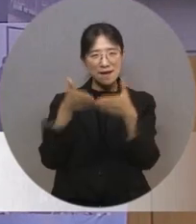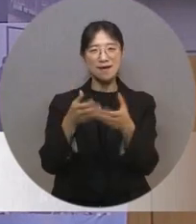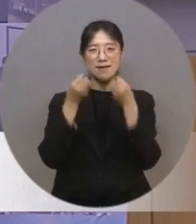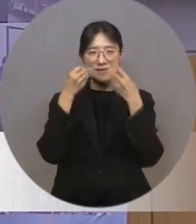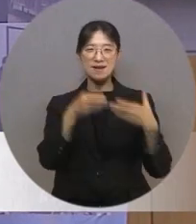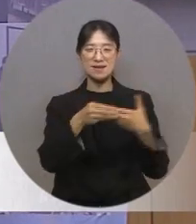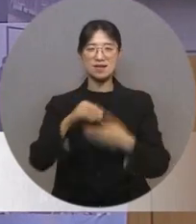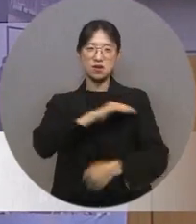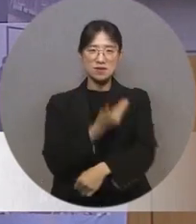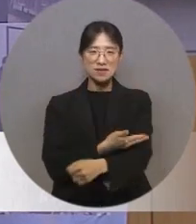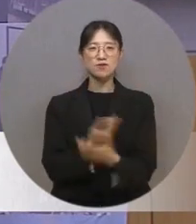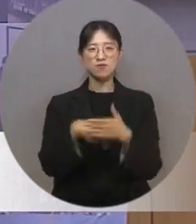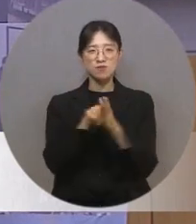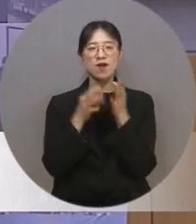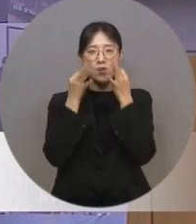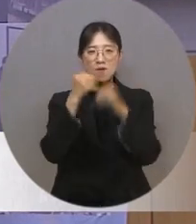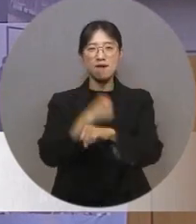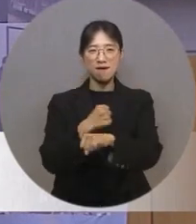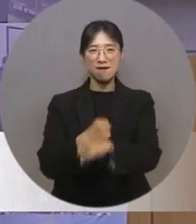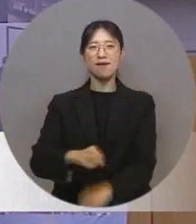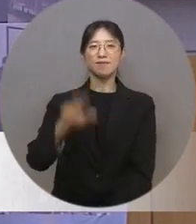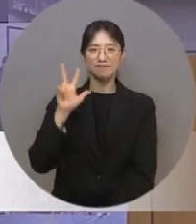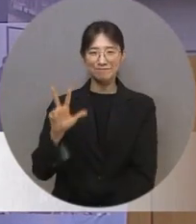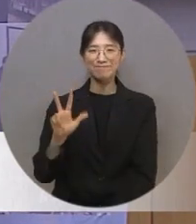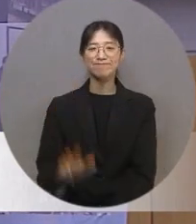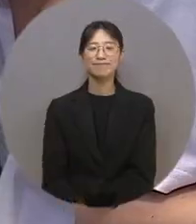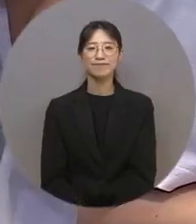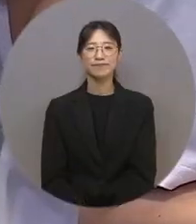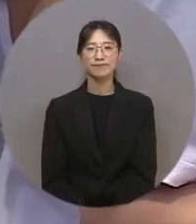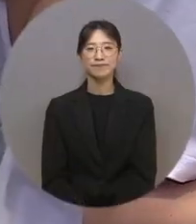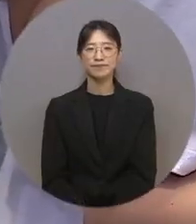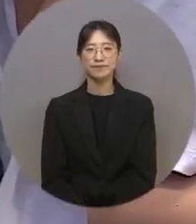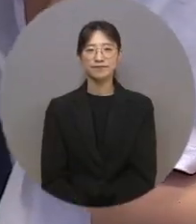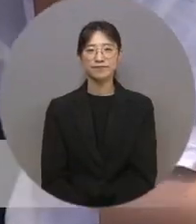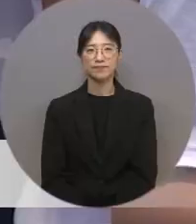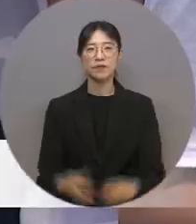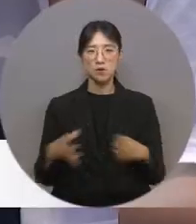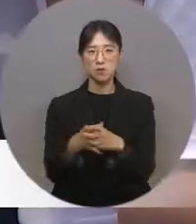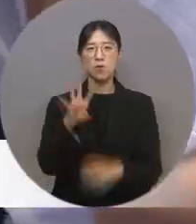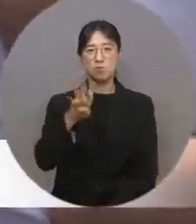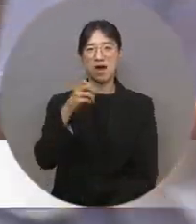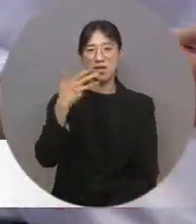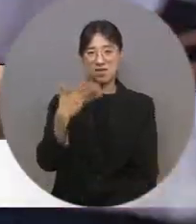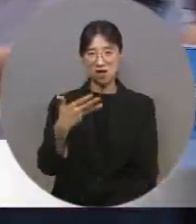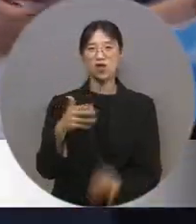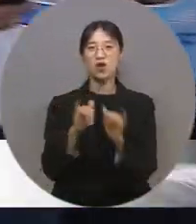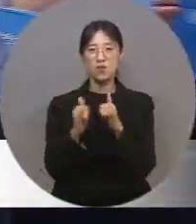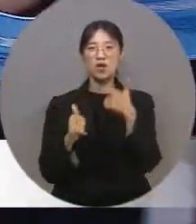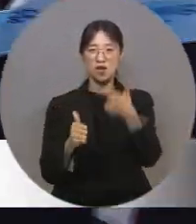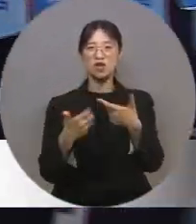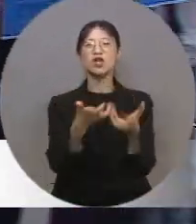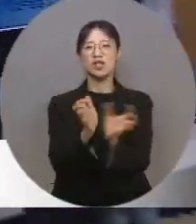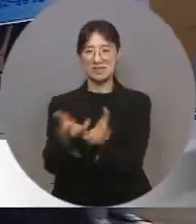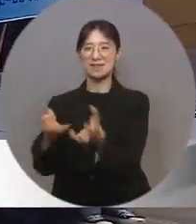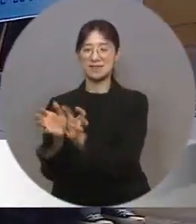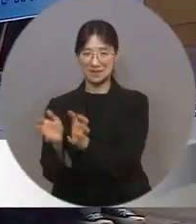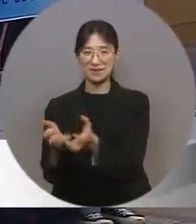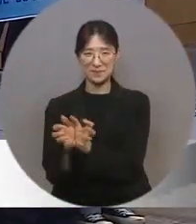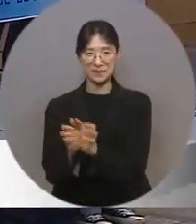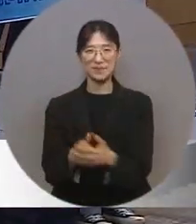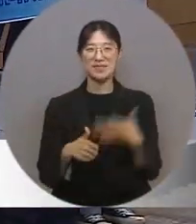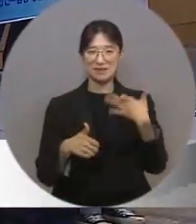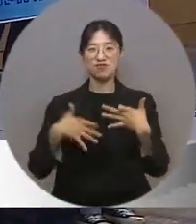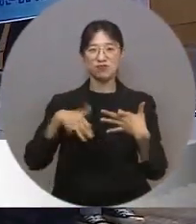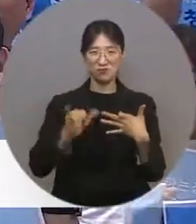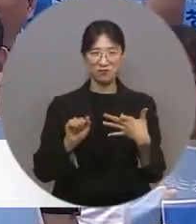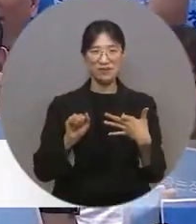새로운 리더십을 위해 노력할 것을 선포합니다. 총 48명 6개 팀으로 구성된 장애청년 드림팀